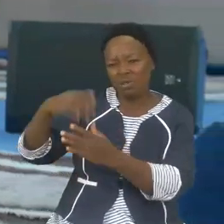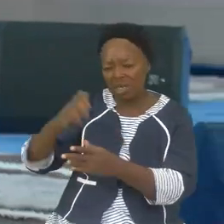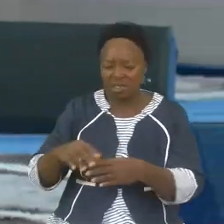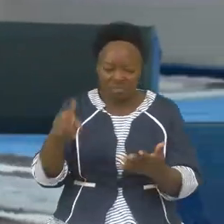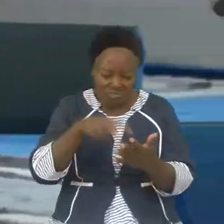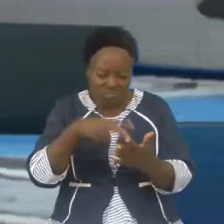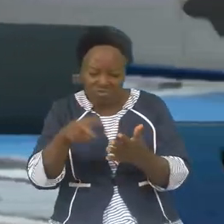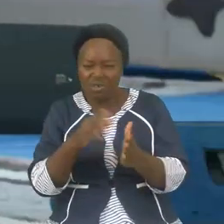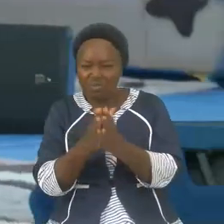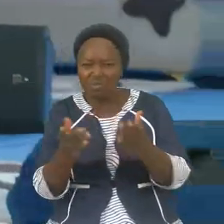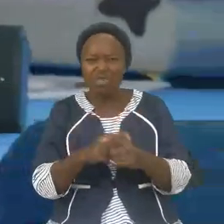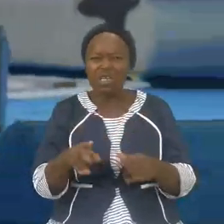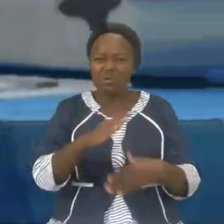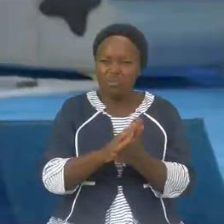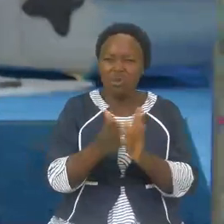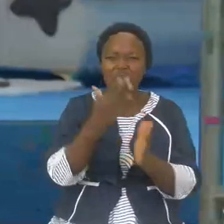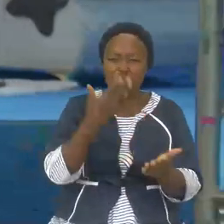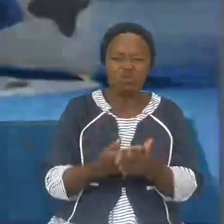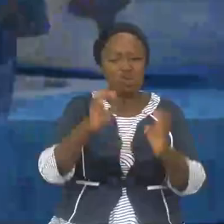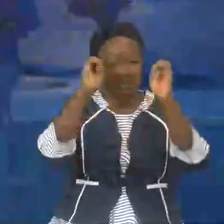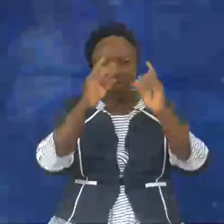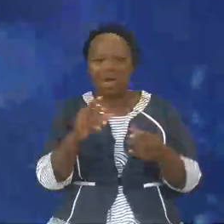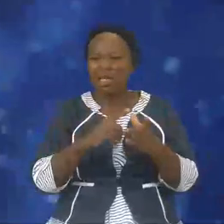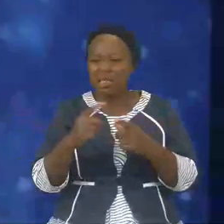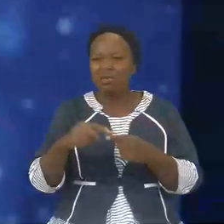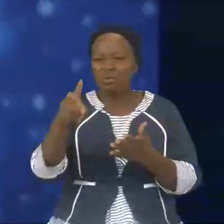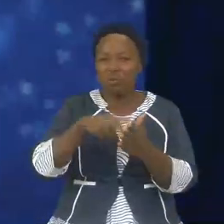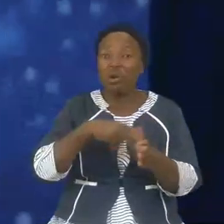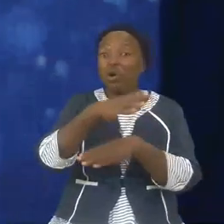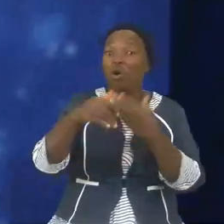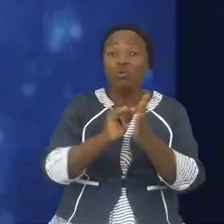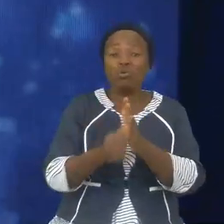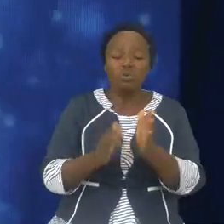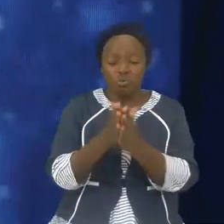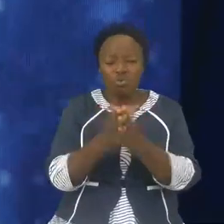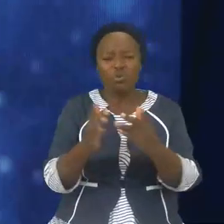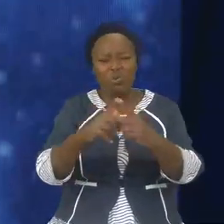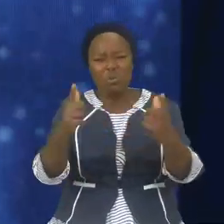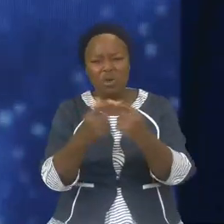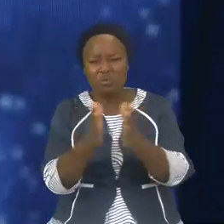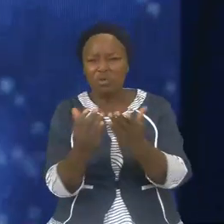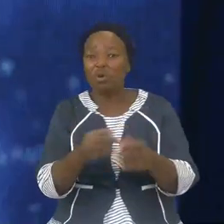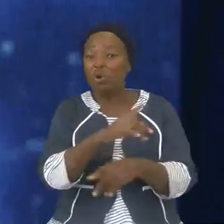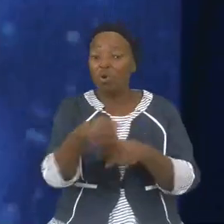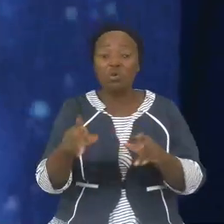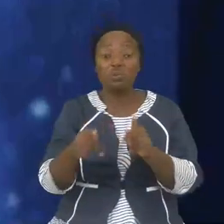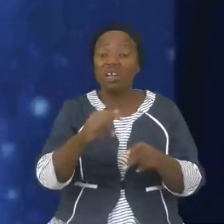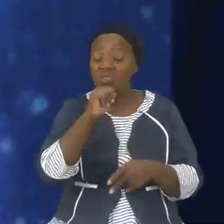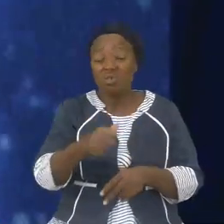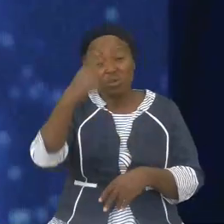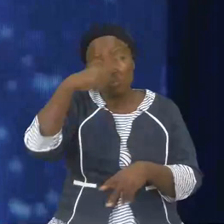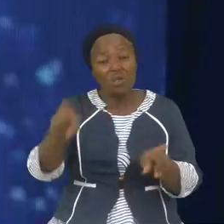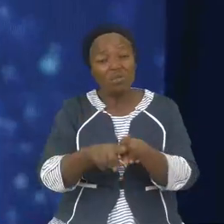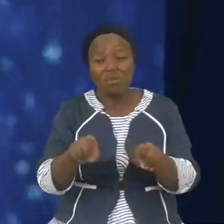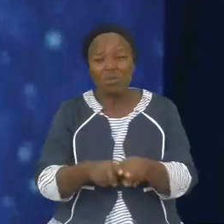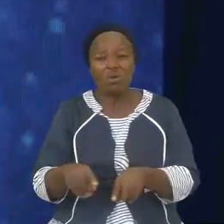de la philosophie du monde. On parle de Platon, Socrate et tous ces gens-là. Eux aussi n'étaient